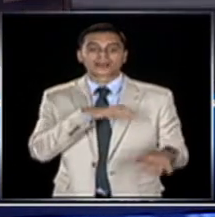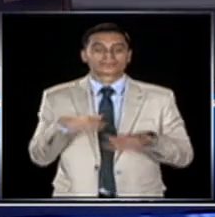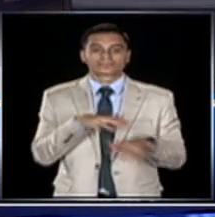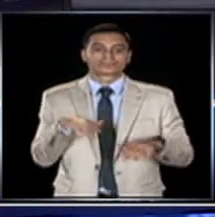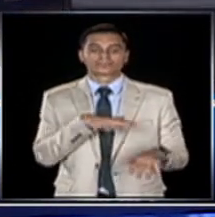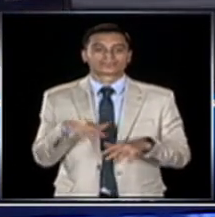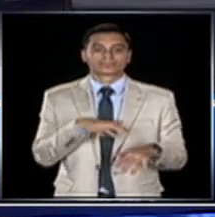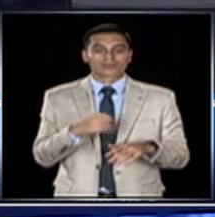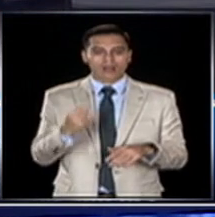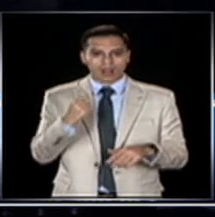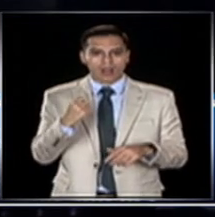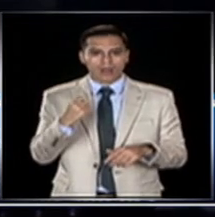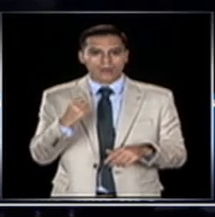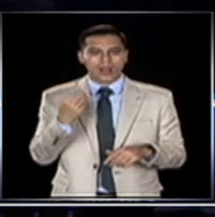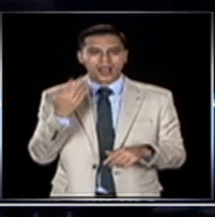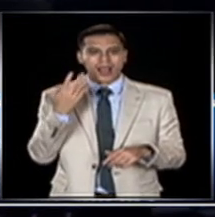بقوة